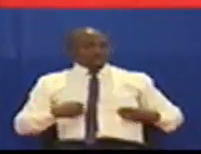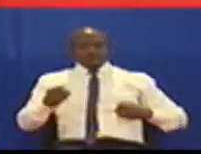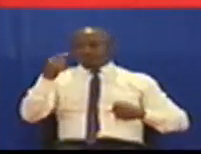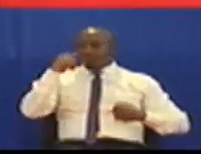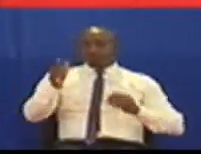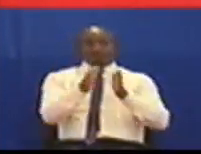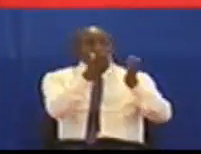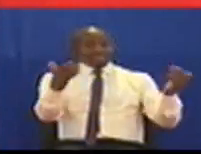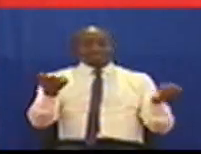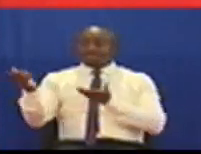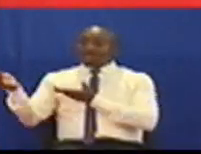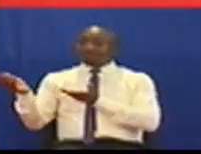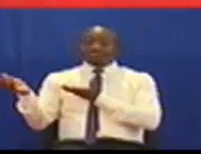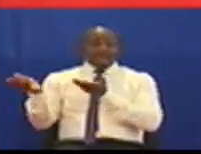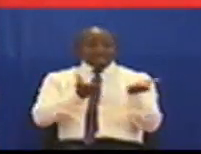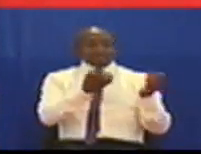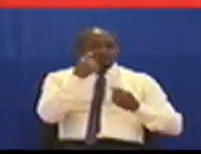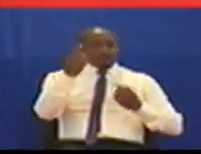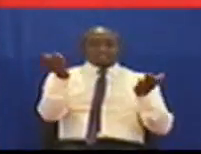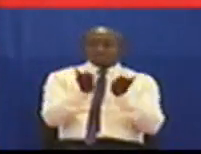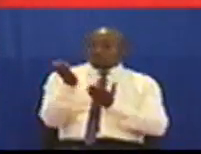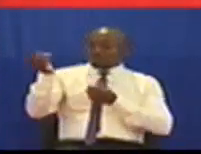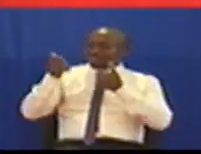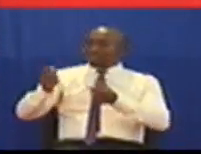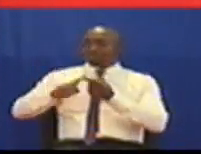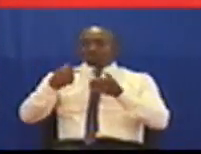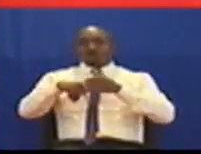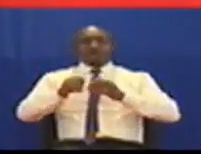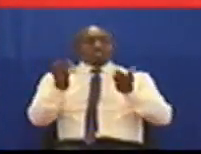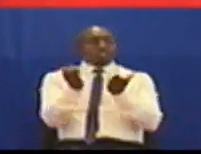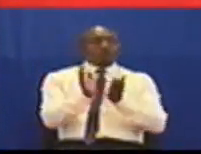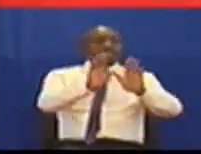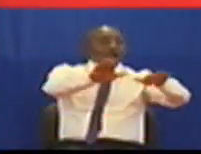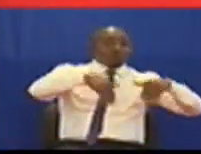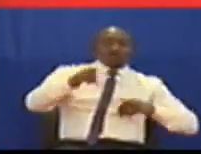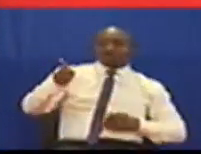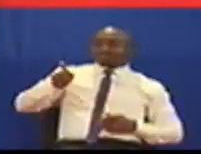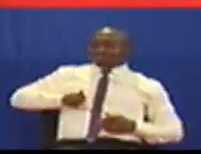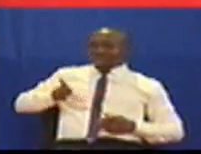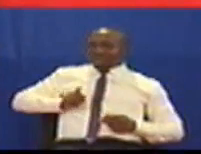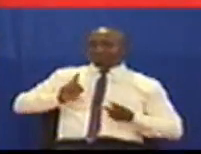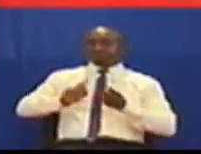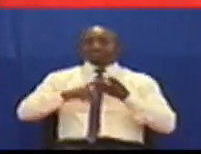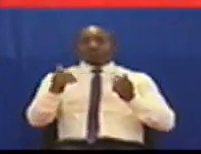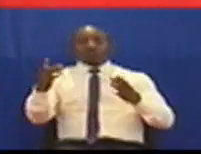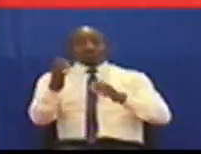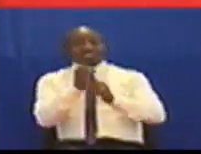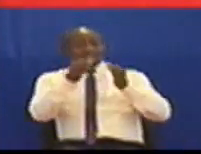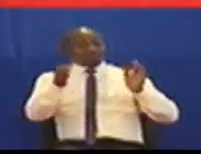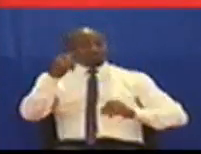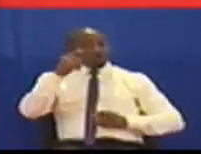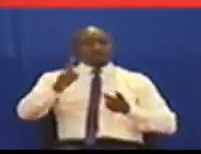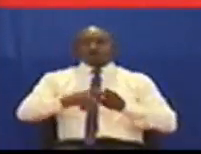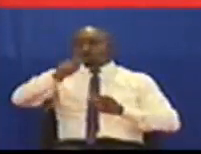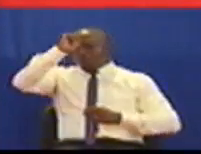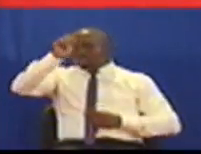shule ambayo tunategemea itaitwa Bunge Girls High School. Mkipata nafasi mkaione. Waheshimiwa wabunge wanawake, tupige makofi,